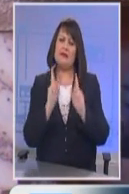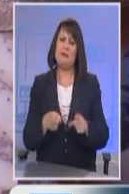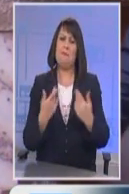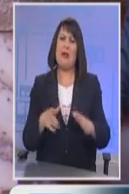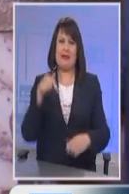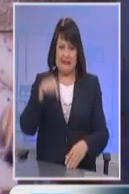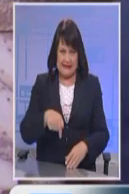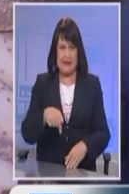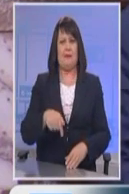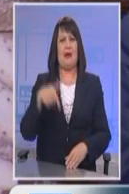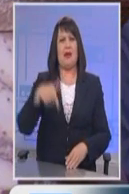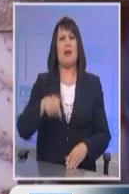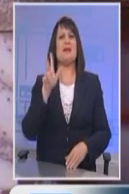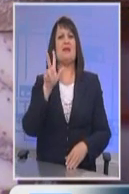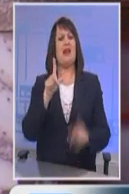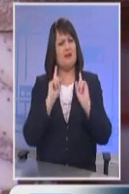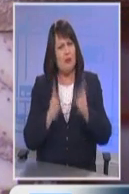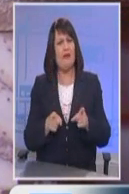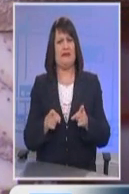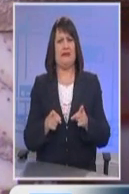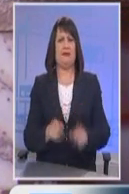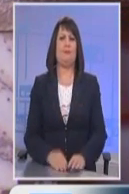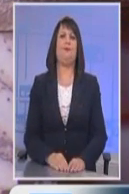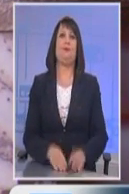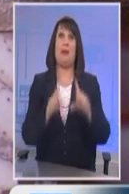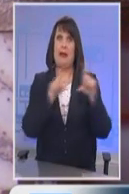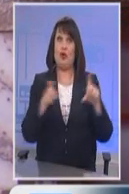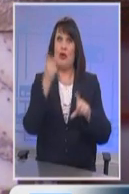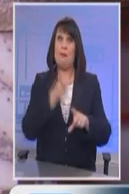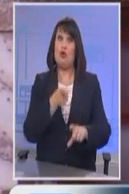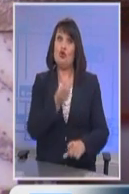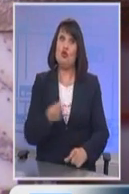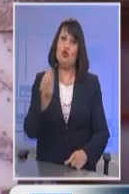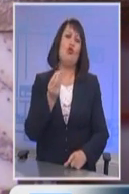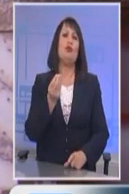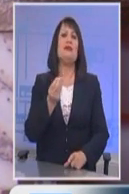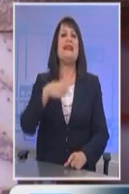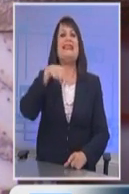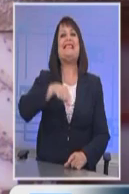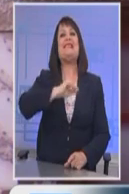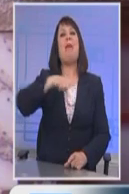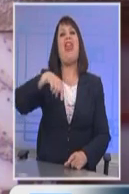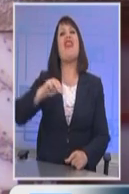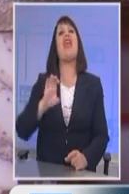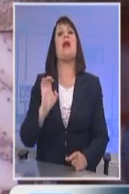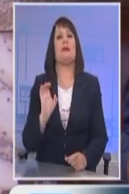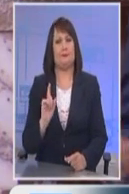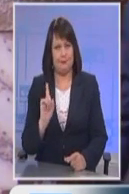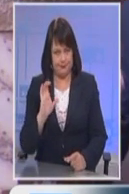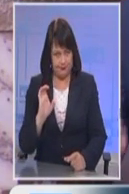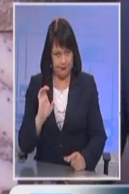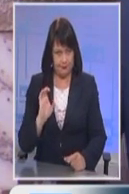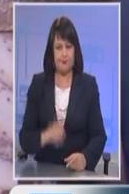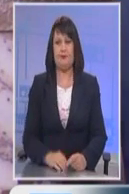Συνέλευση των Μετόχων και σήμερα αποφασίζει. Την πλειοψηφία των μετοχών την έχει το ΤΣΜΕΔΕ. Πενθυμίζω